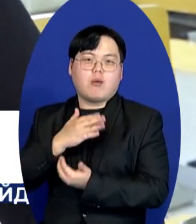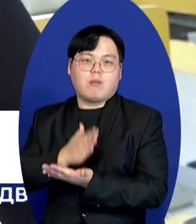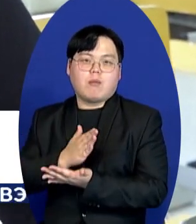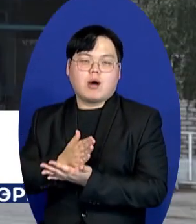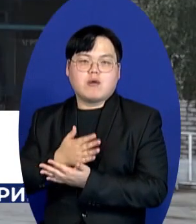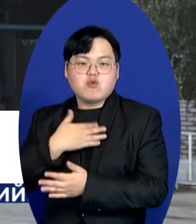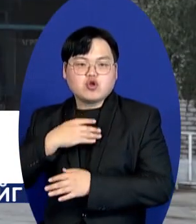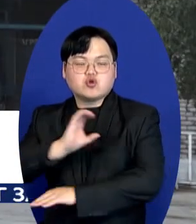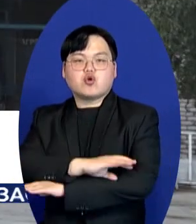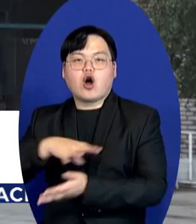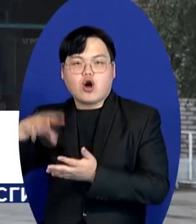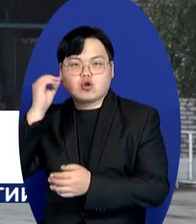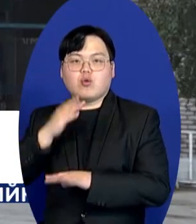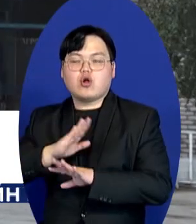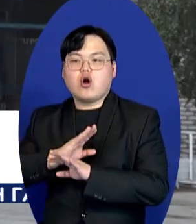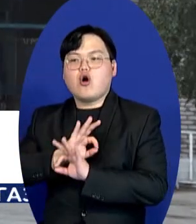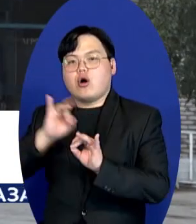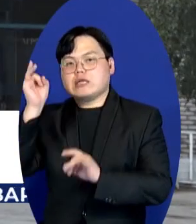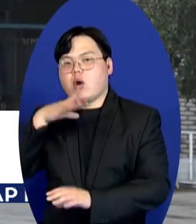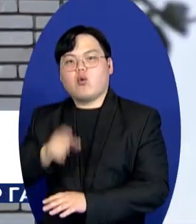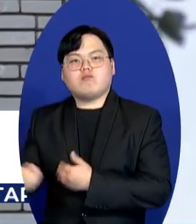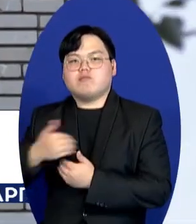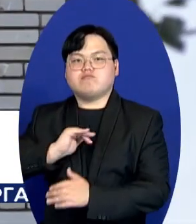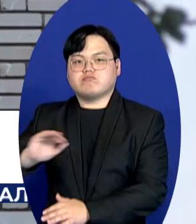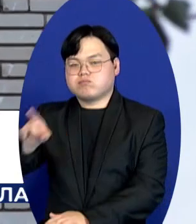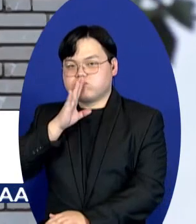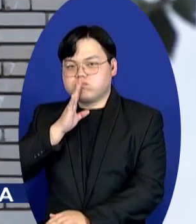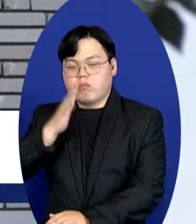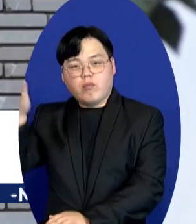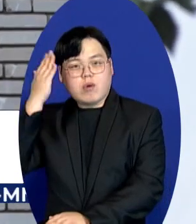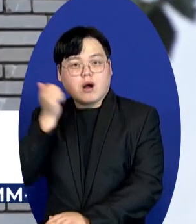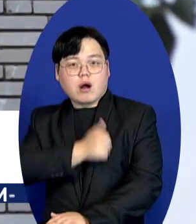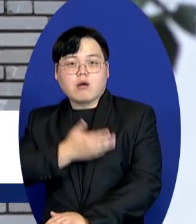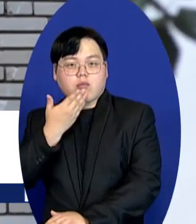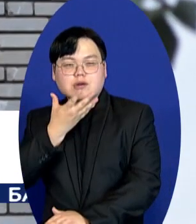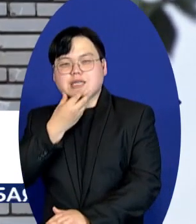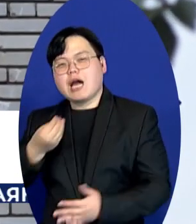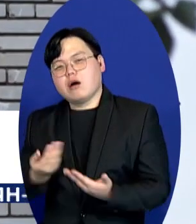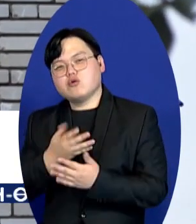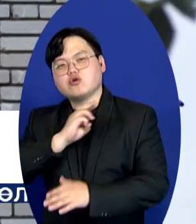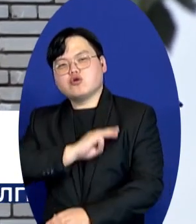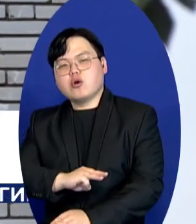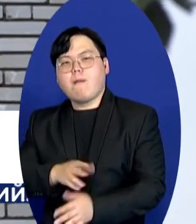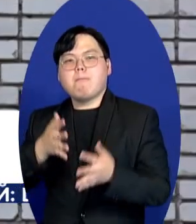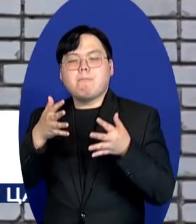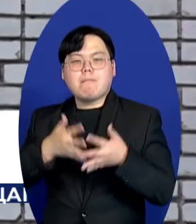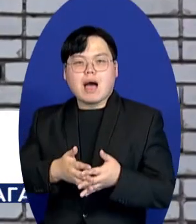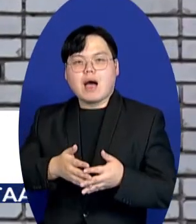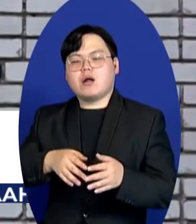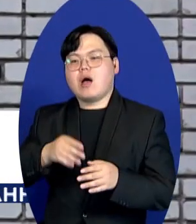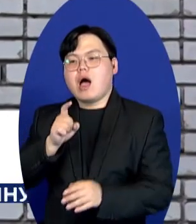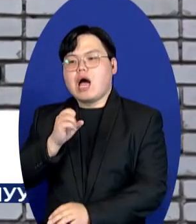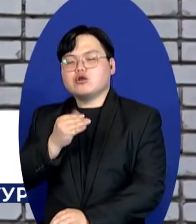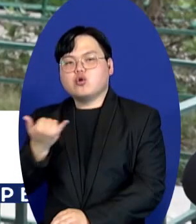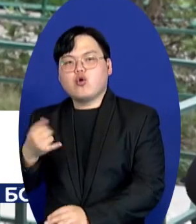л авдаг. Дотор байр хүрэлцдэггүй улмаас мөн зарим оюутан тав тухтай амьдрахын тулд байр, орон сууц, хажуу